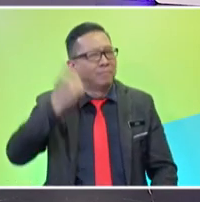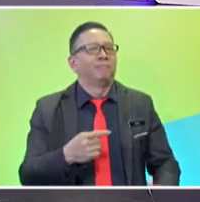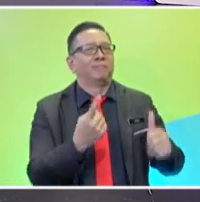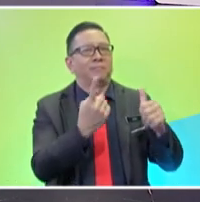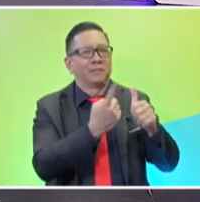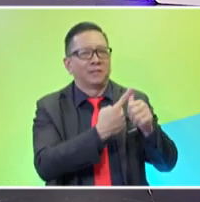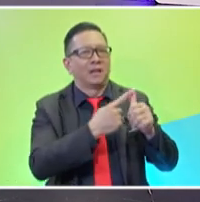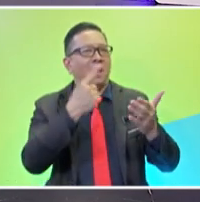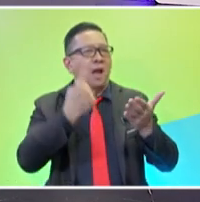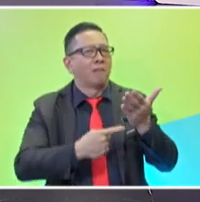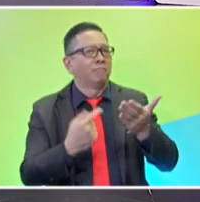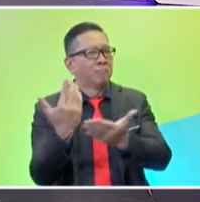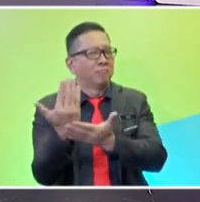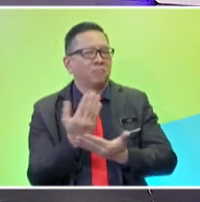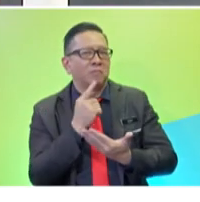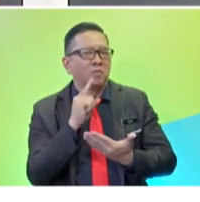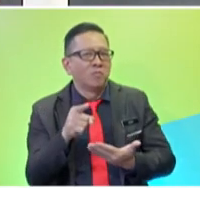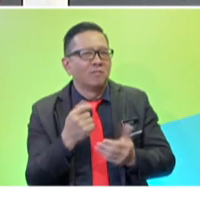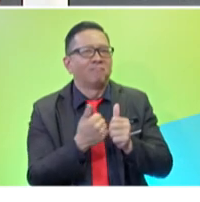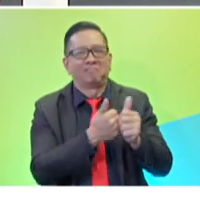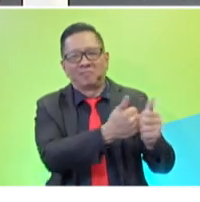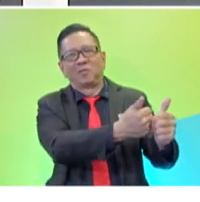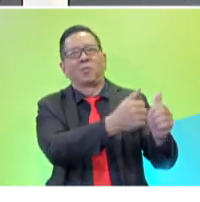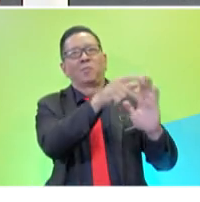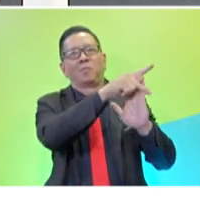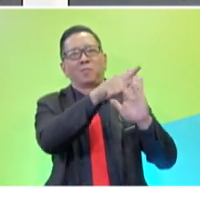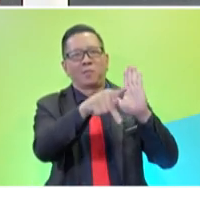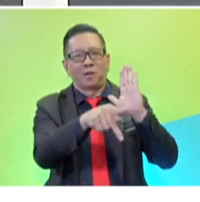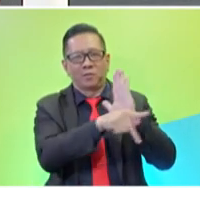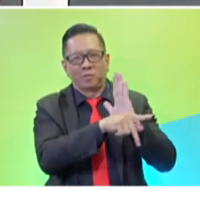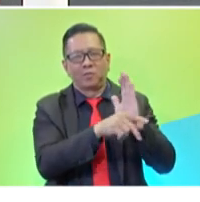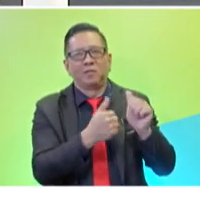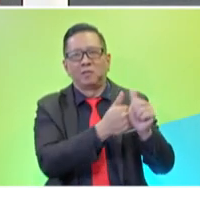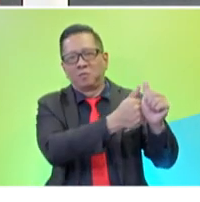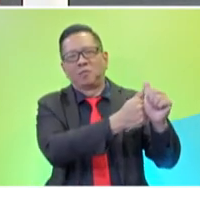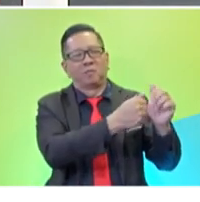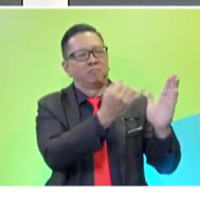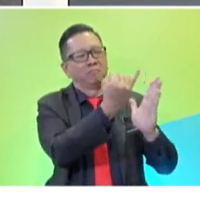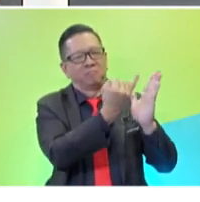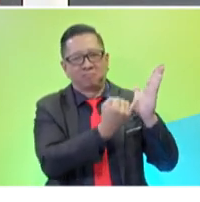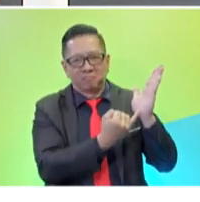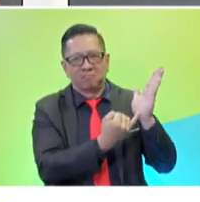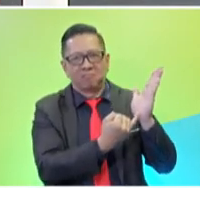yang diminta buat ikut gambar atau pelakaran yang saya bagi tadi